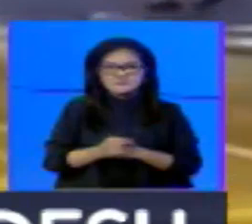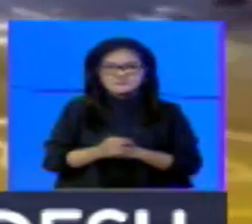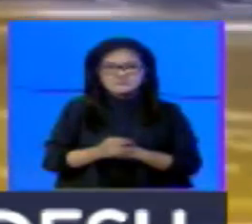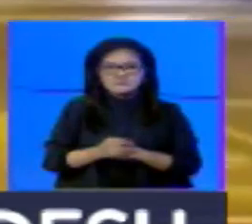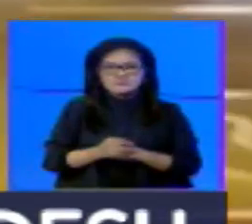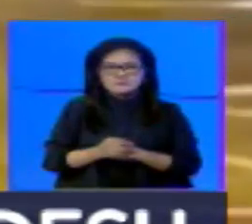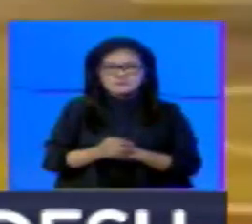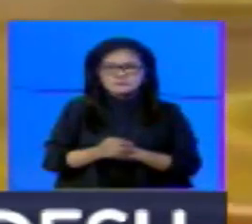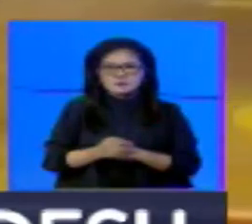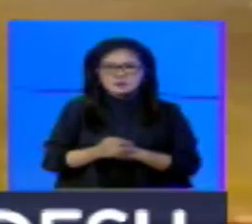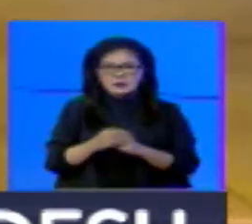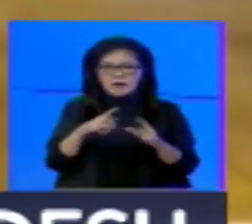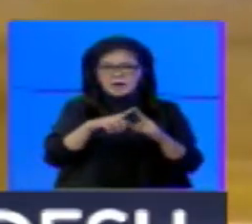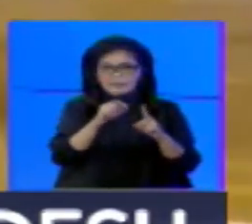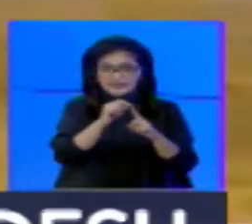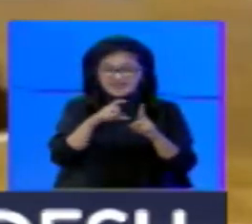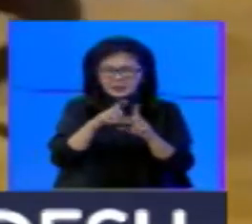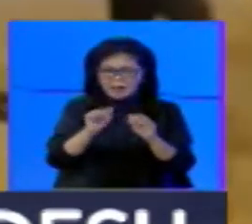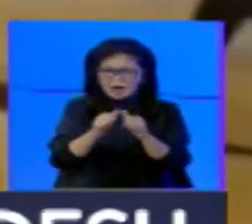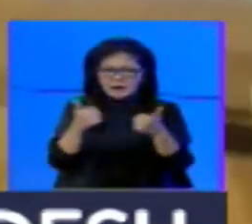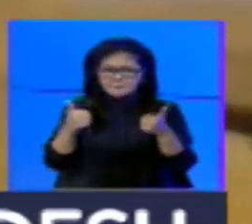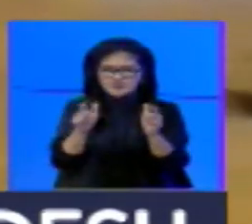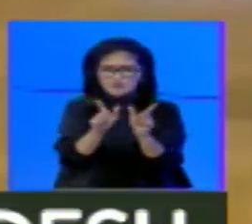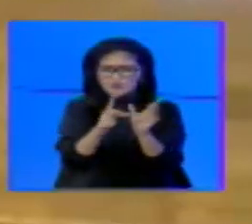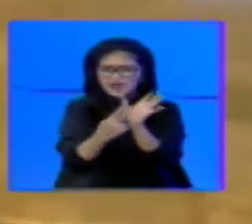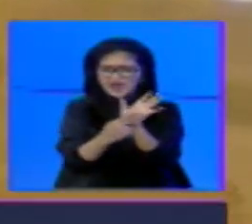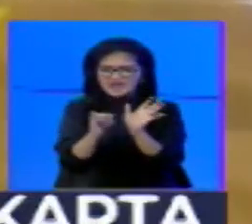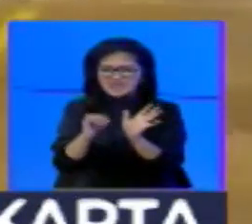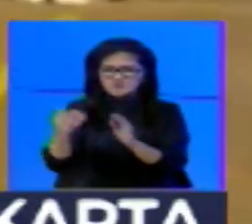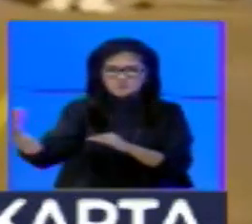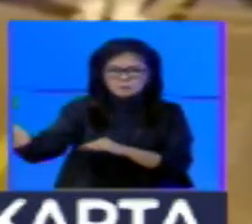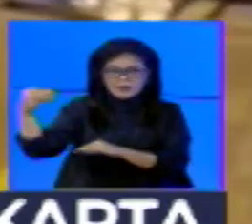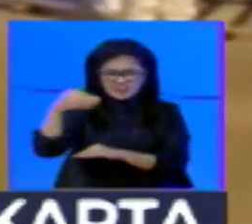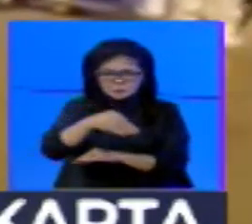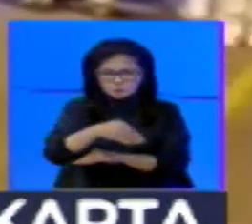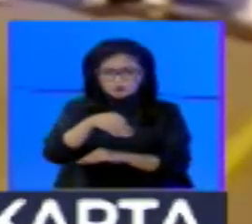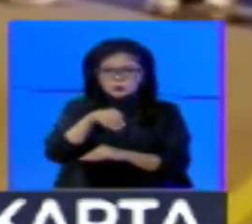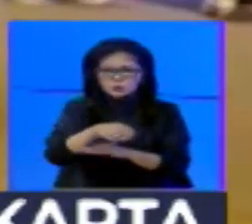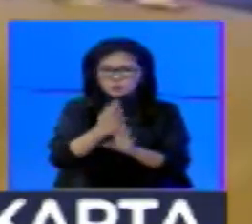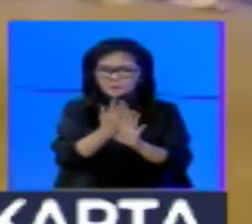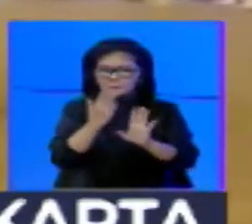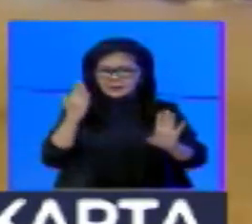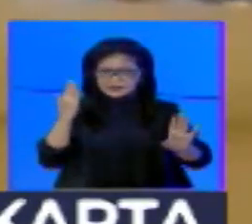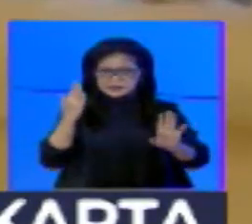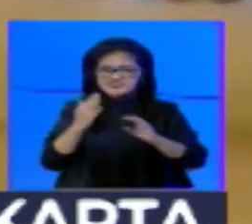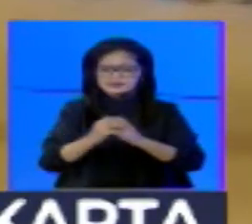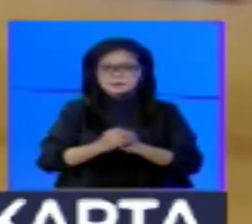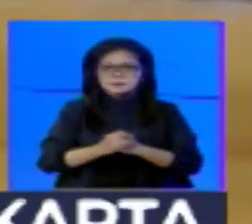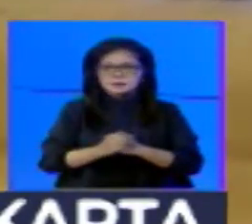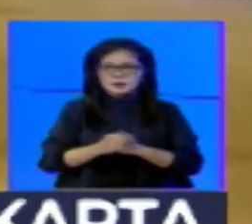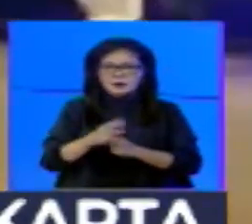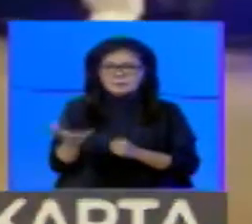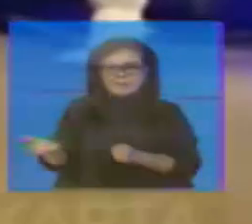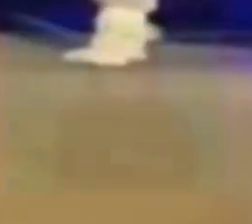Hai gunakan alat pelindung diri APD lengkap para WNI yang baru saja tiba berbaris rapi mereka baru tiba dari Bangladesh